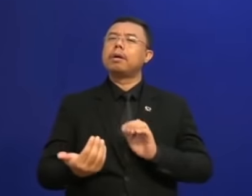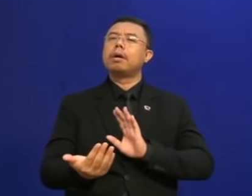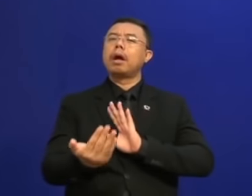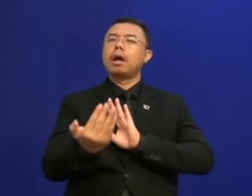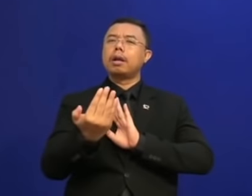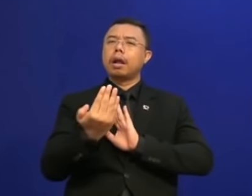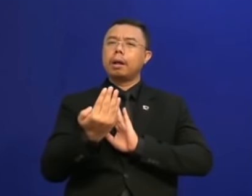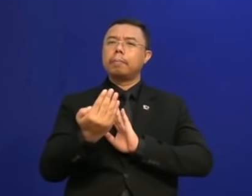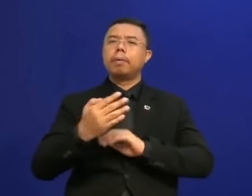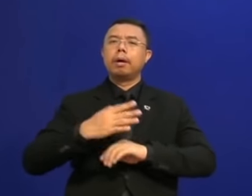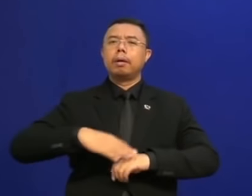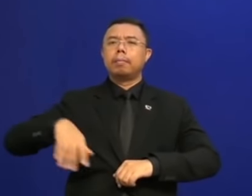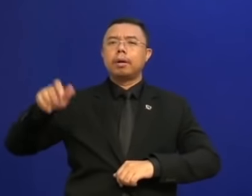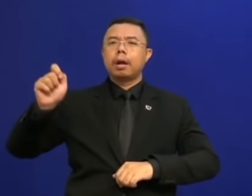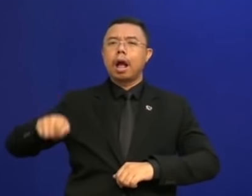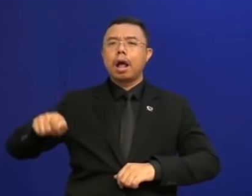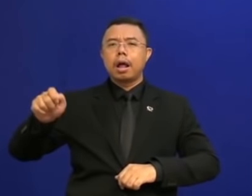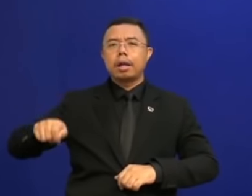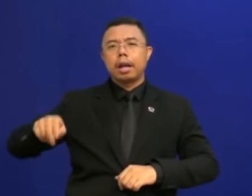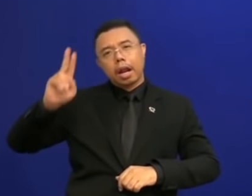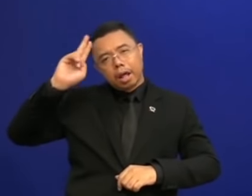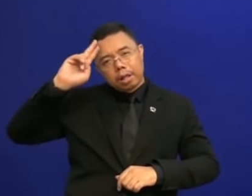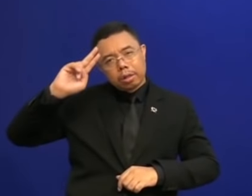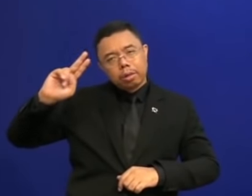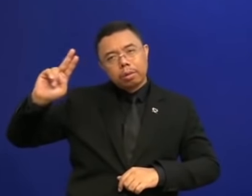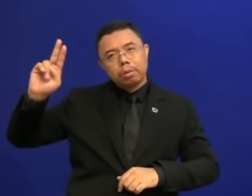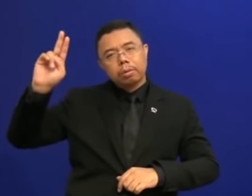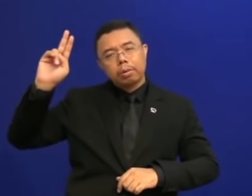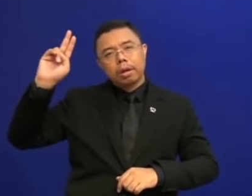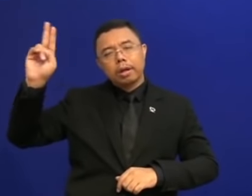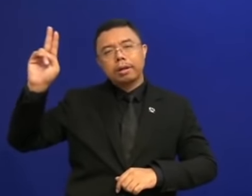siap menghadap pengadilan